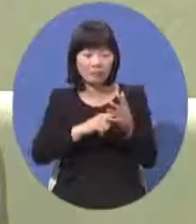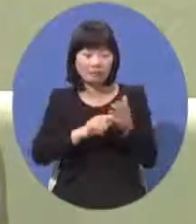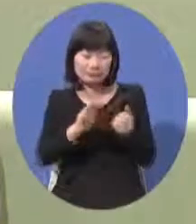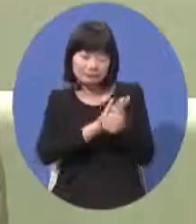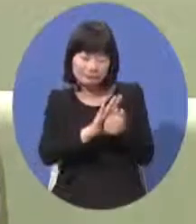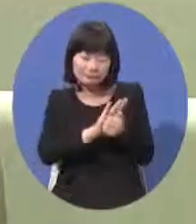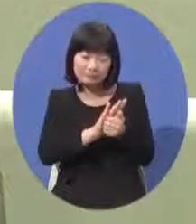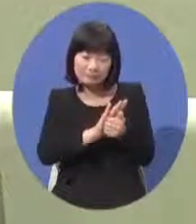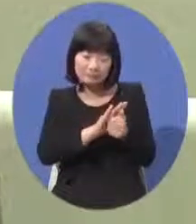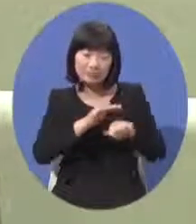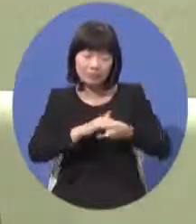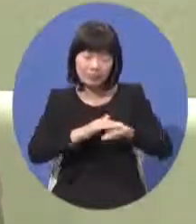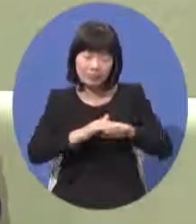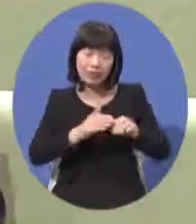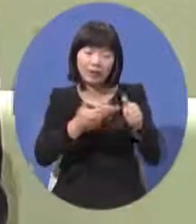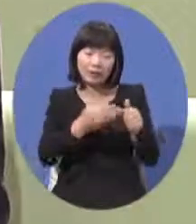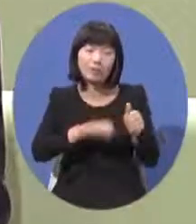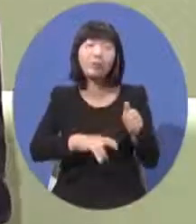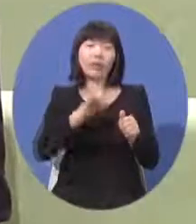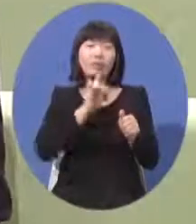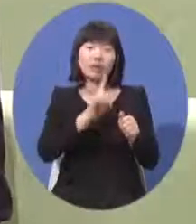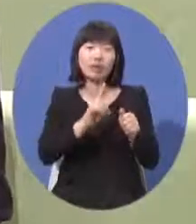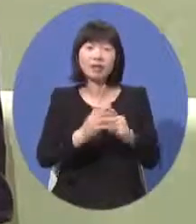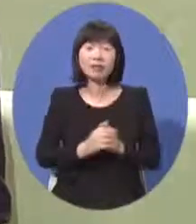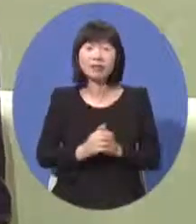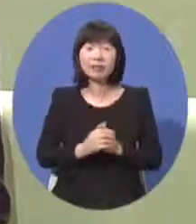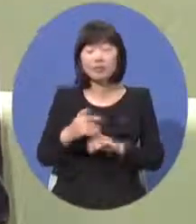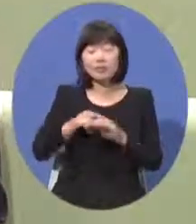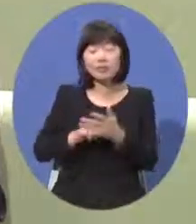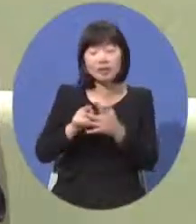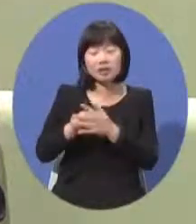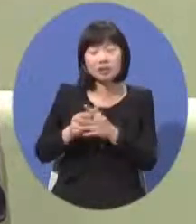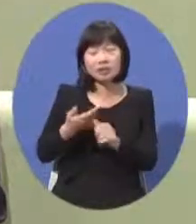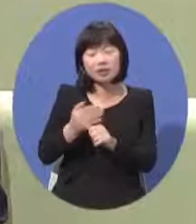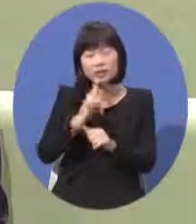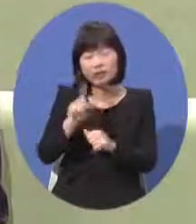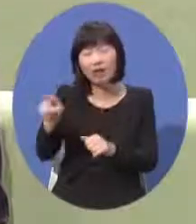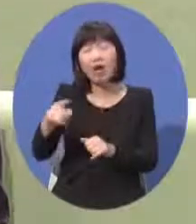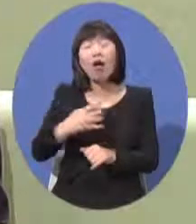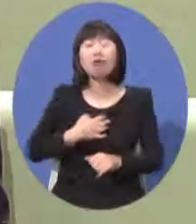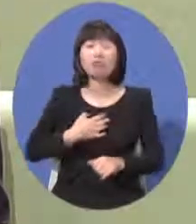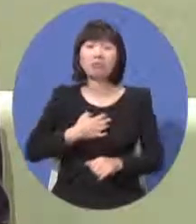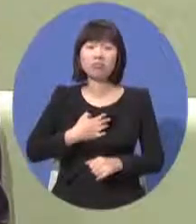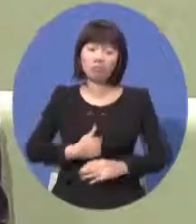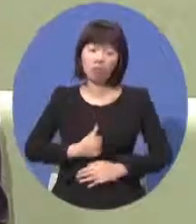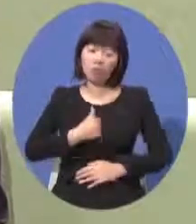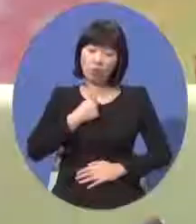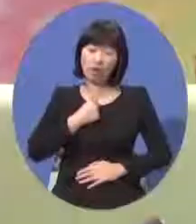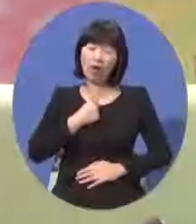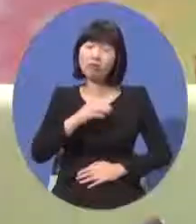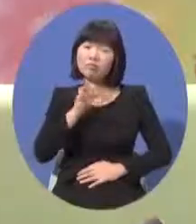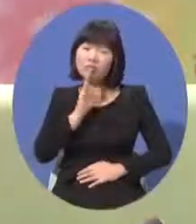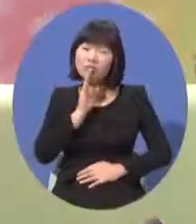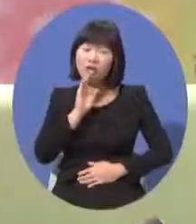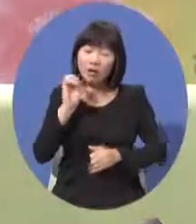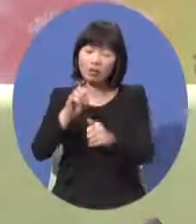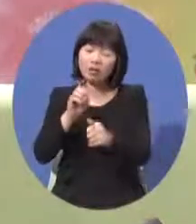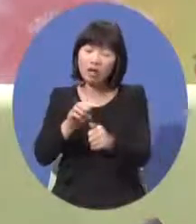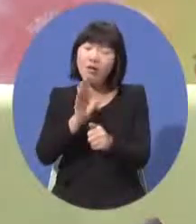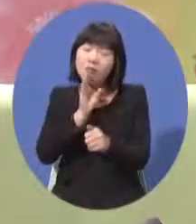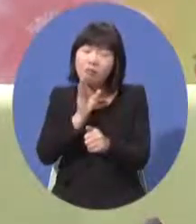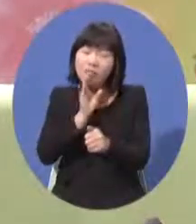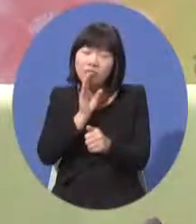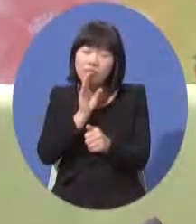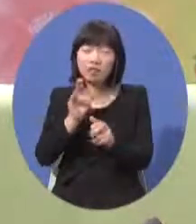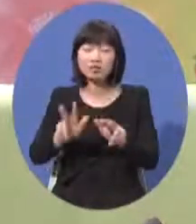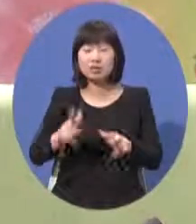좀 마음을 풀어주는 게 중요하죠. 마음을 읽어준다는 게 속상했구나, 뭐 화났나 보다 뭐 이런 식으로 얘기를 해주라는 거예요? 그렇죠.